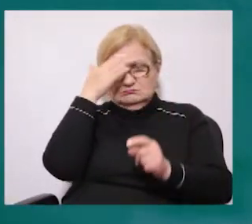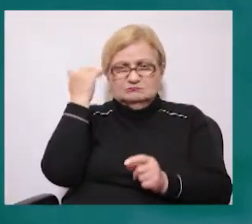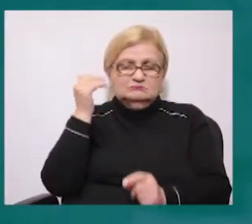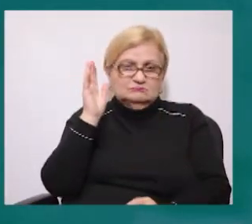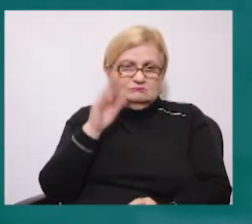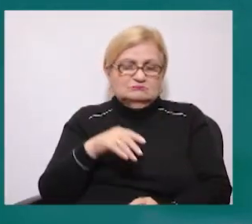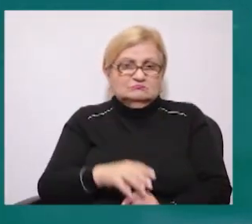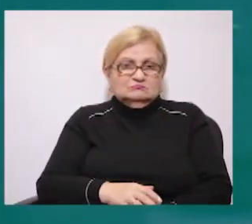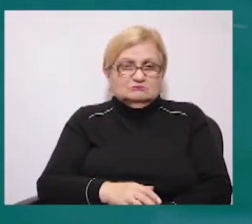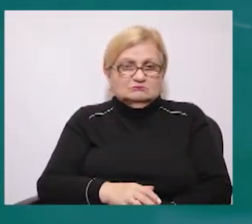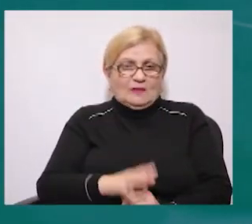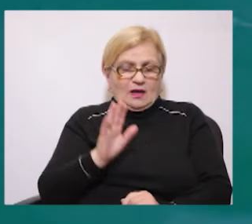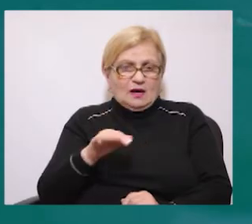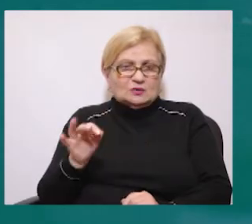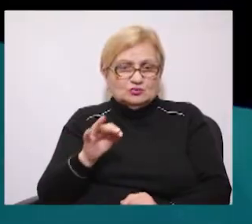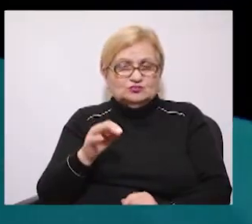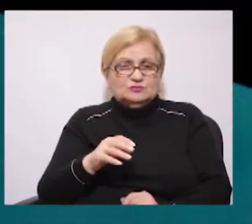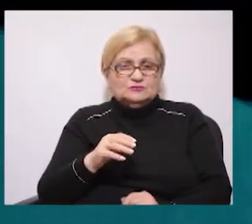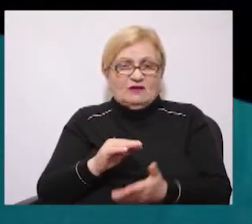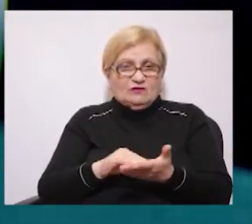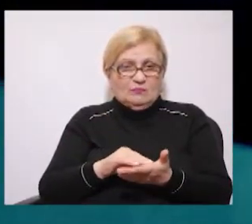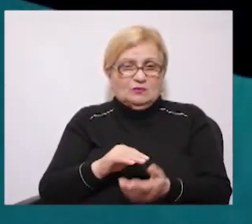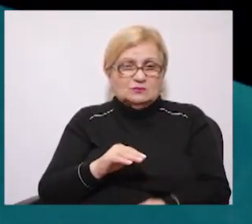ხოლმე. გადავლახავთ. გავყოთ 5-ზე.